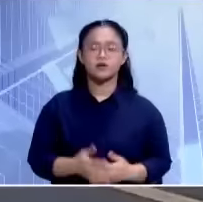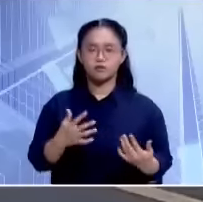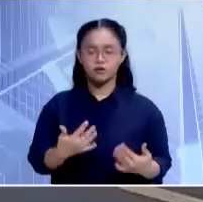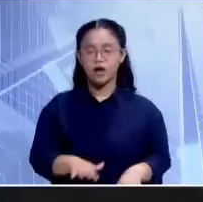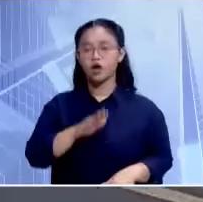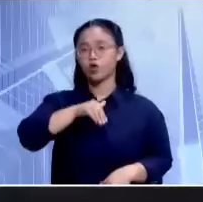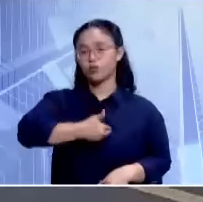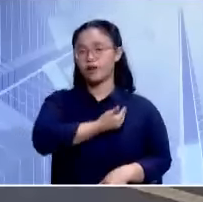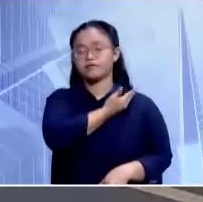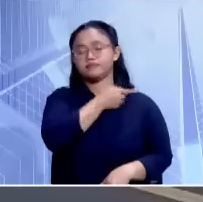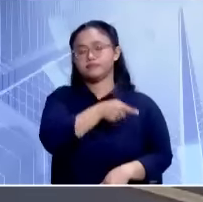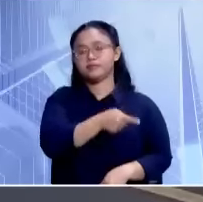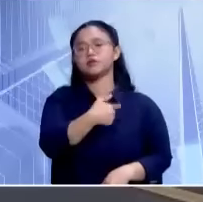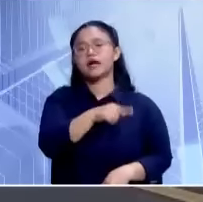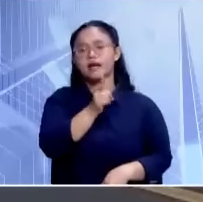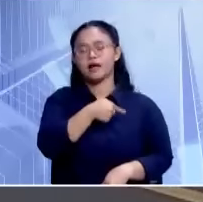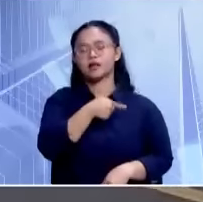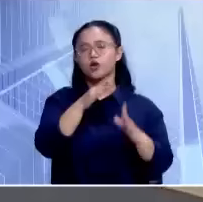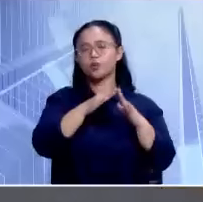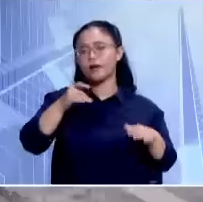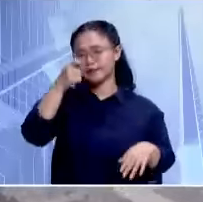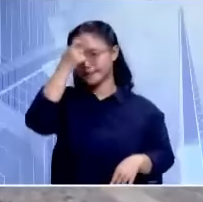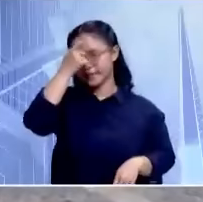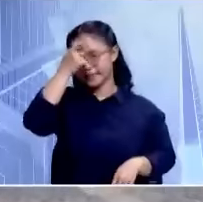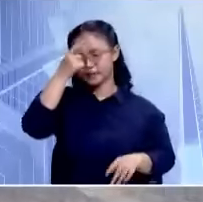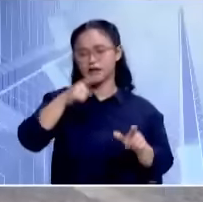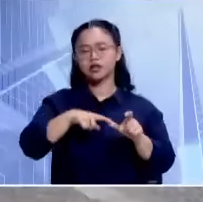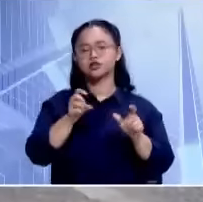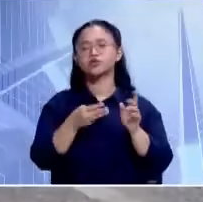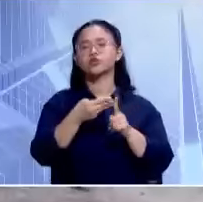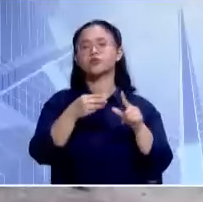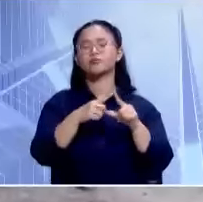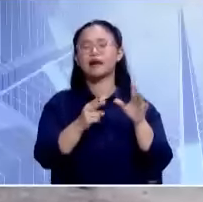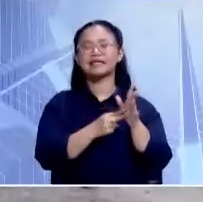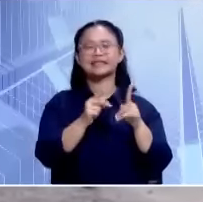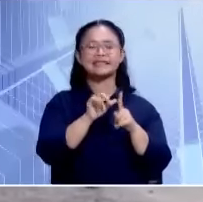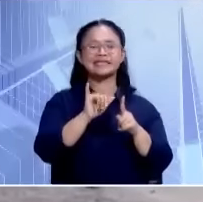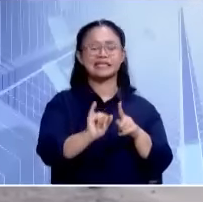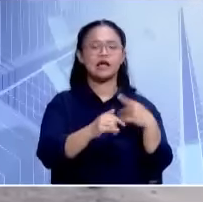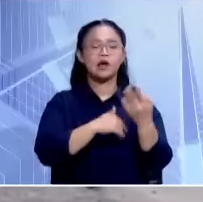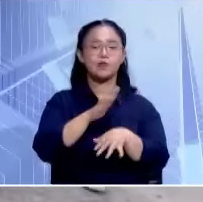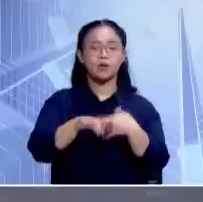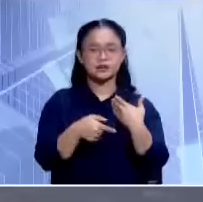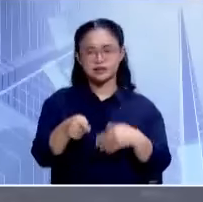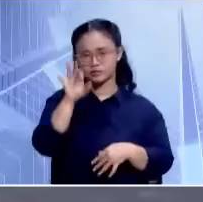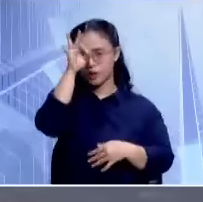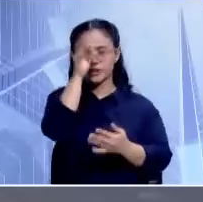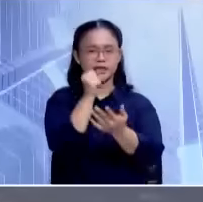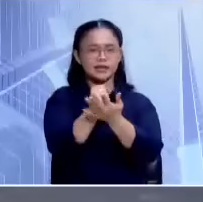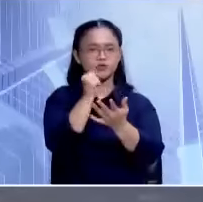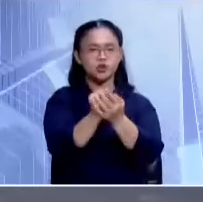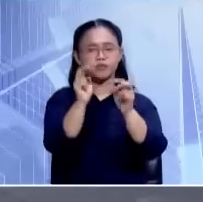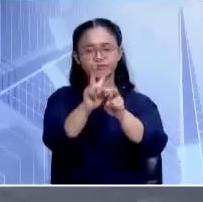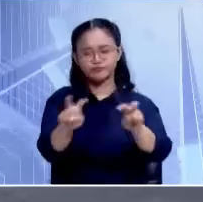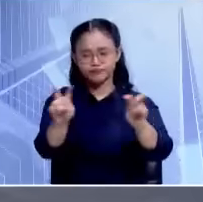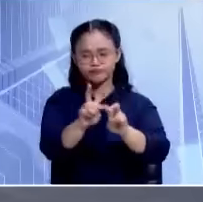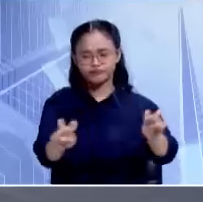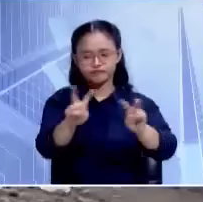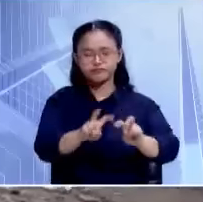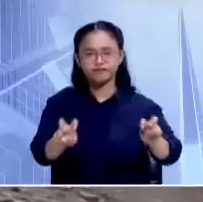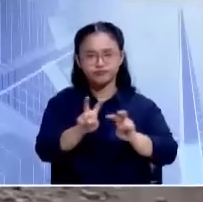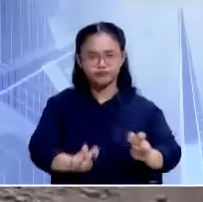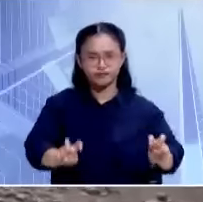Korban tewas langsung dibawa ke kamar jenazah RSD Subandi Jember. Sementara kasus kecelakaan ditangani jajaran Satlantas